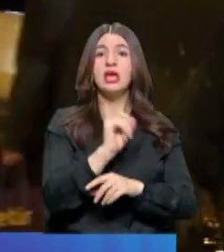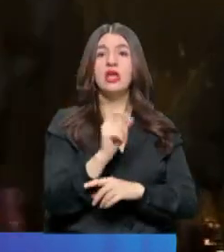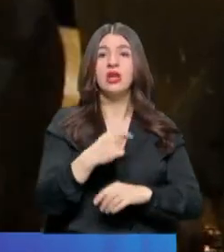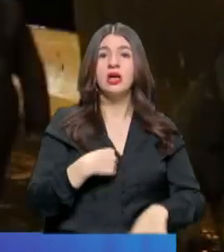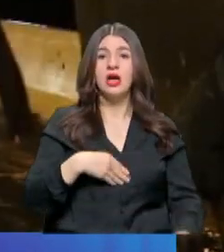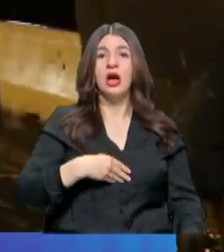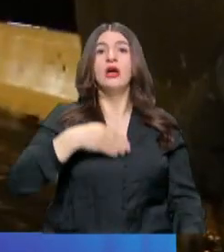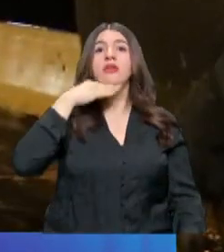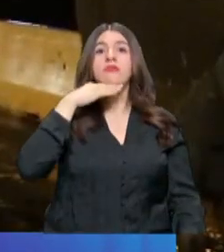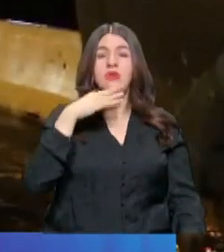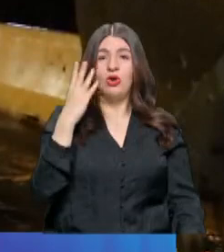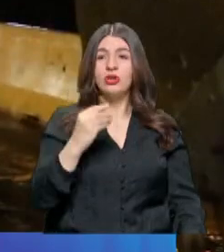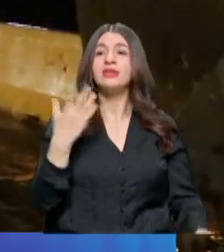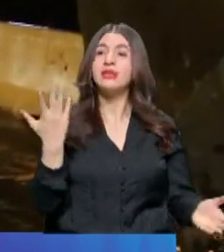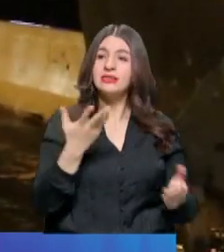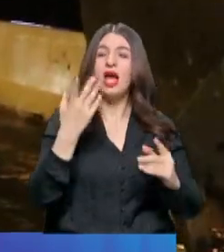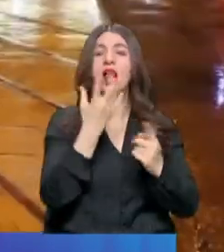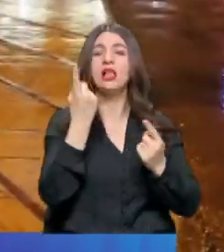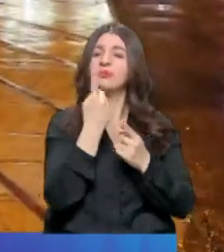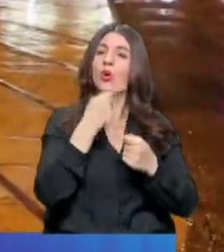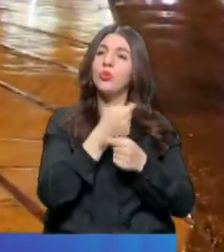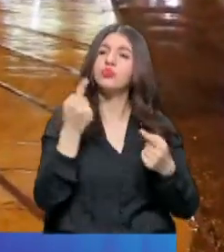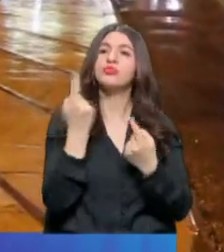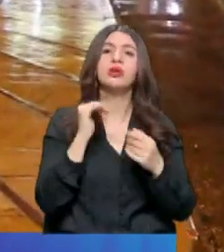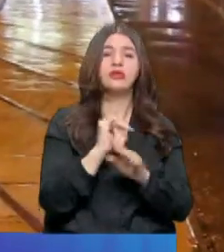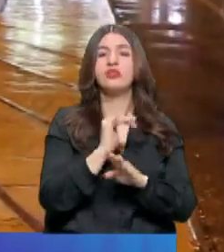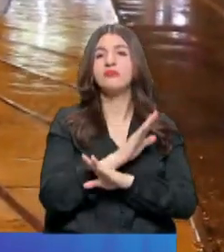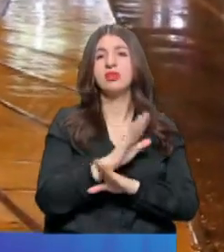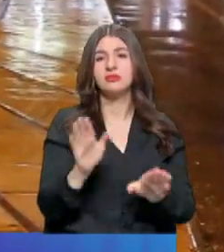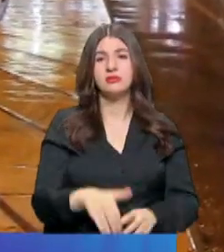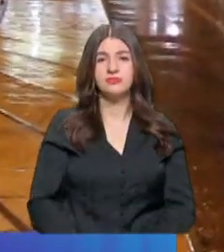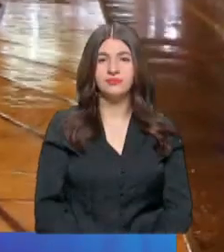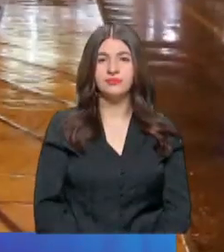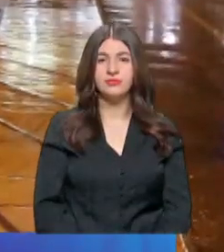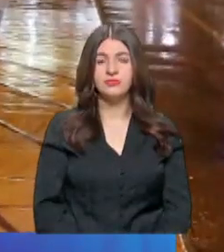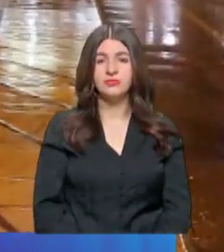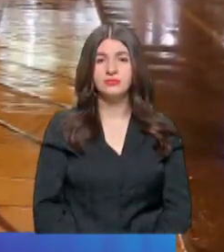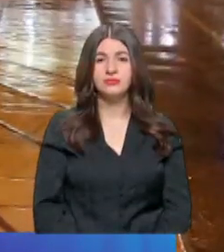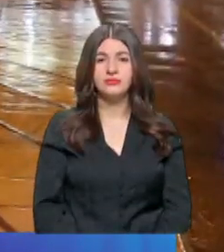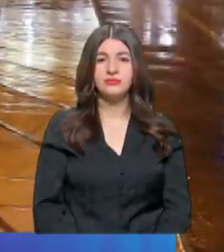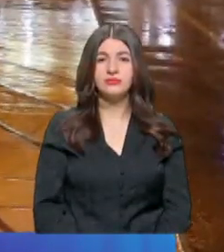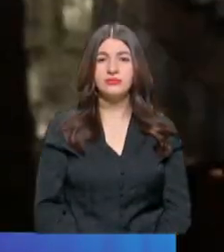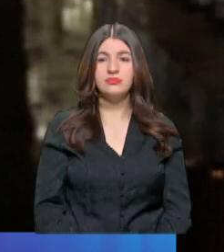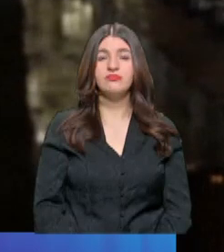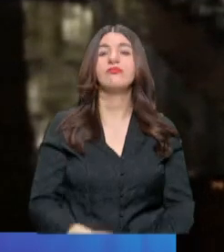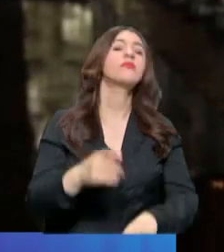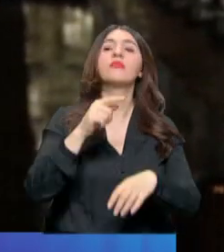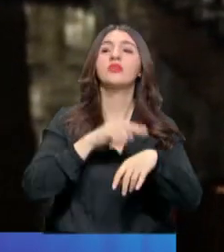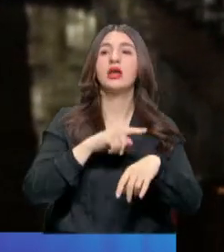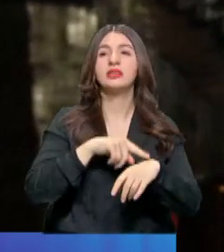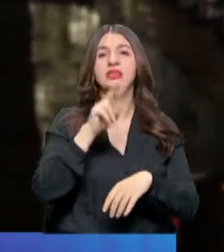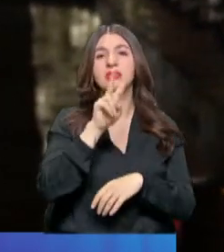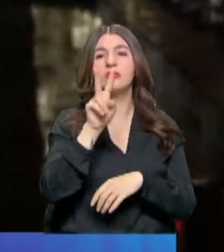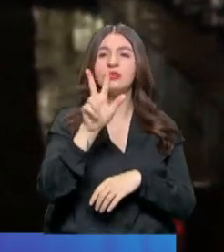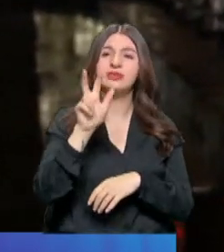ilde yürekler ağza geldi Neyse ki herhangi bir olumsuzluk abone ol bir saat